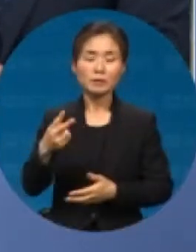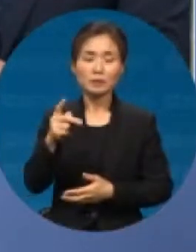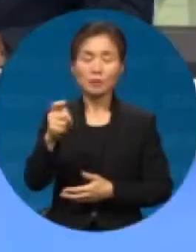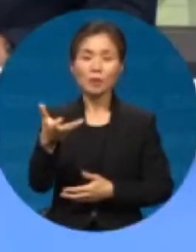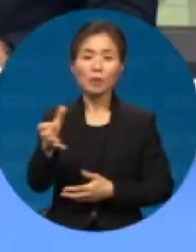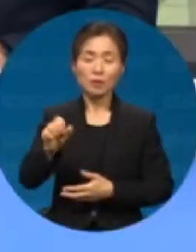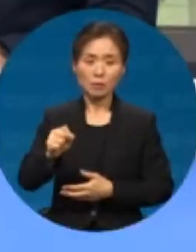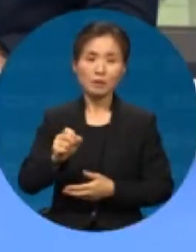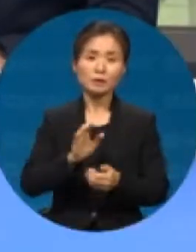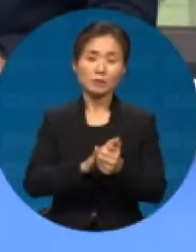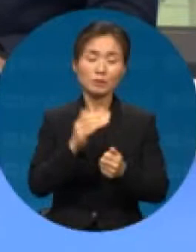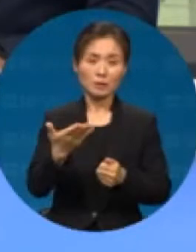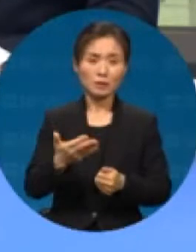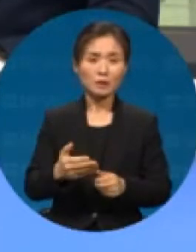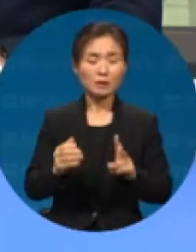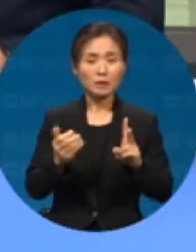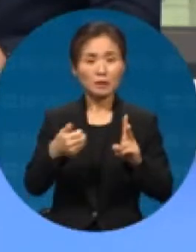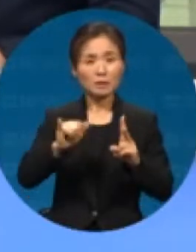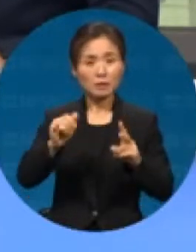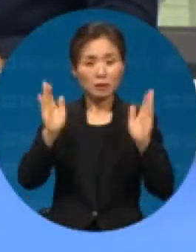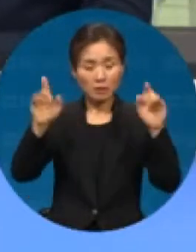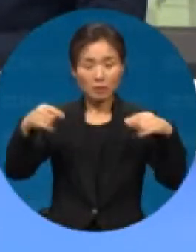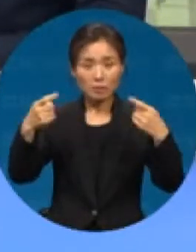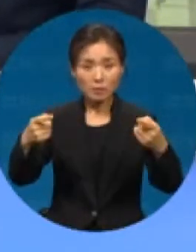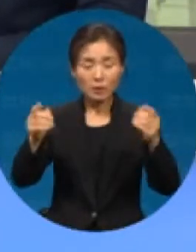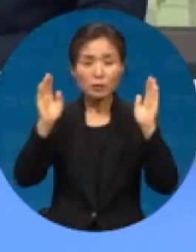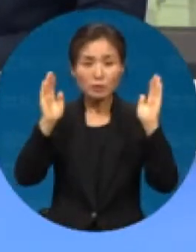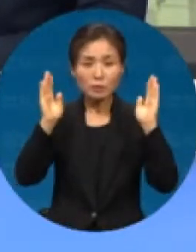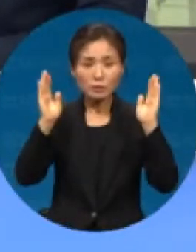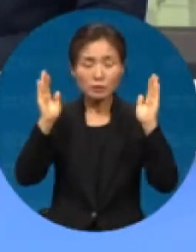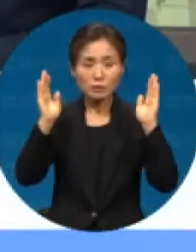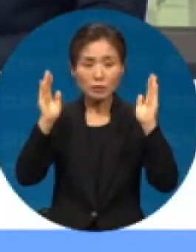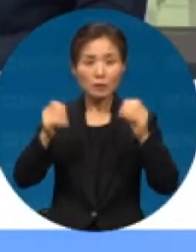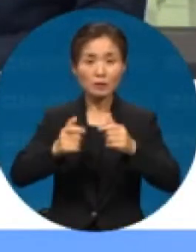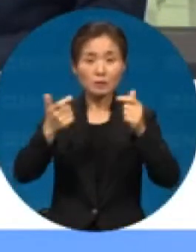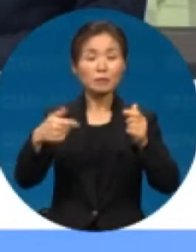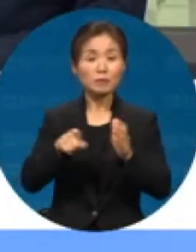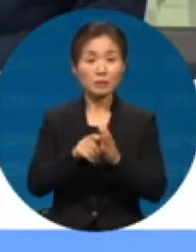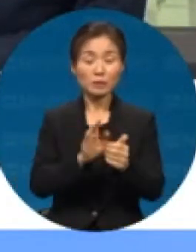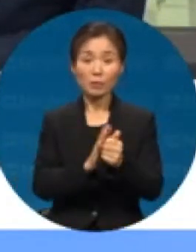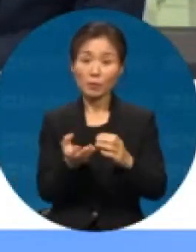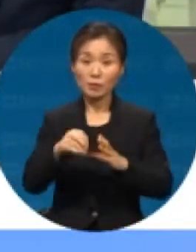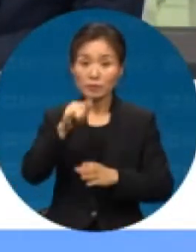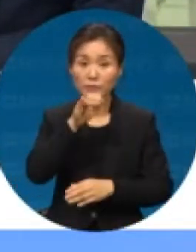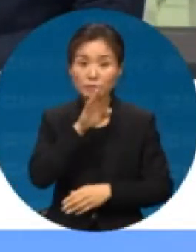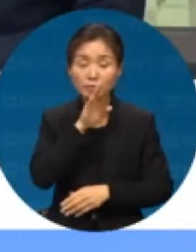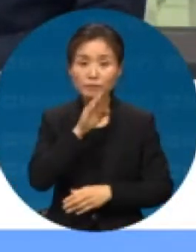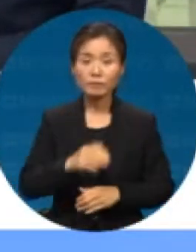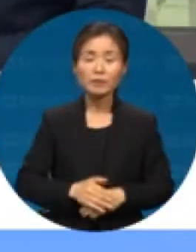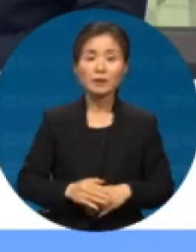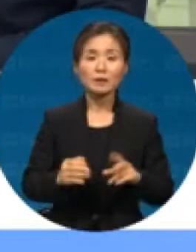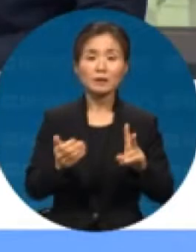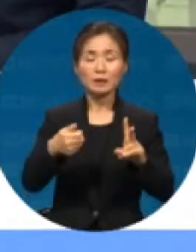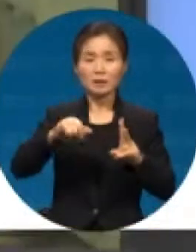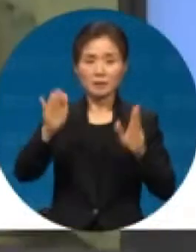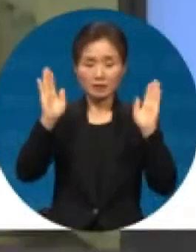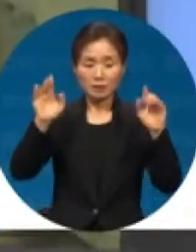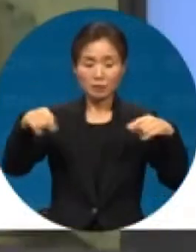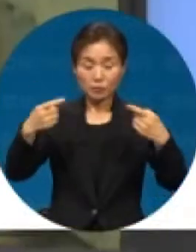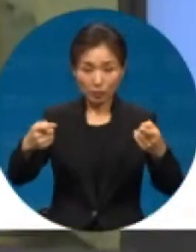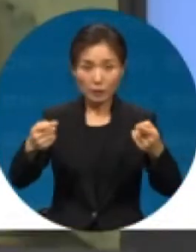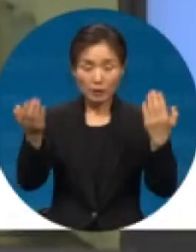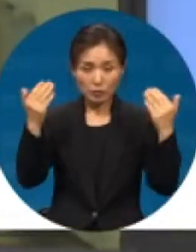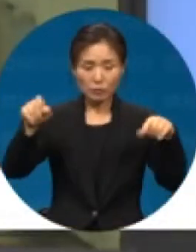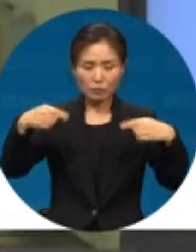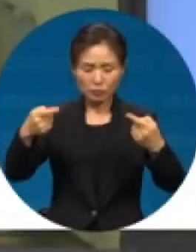안에다가 오늘 2학기 대학의 대면서 확대를 위한 지원도 포함이 되겠죠 네 그렇습니다 2학기 대하게 되면 수업을 늘리겠다는